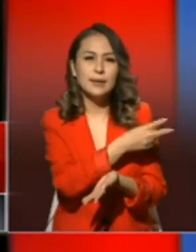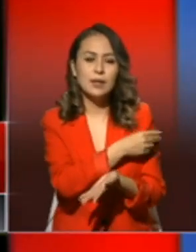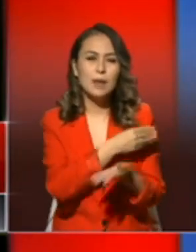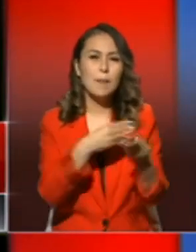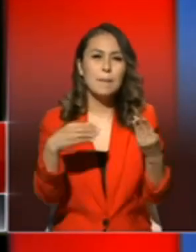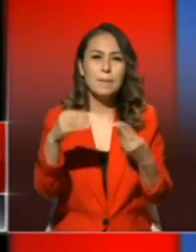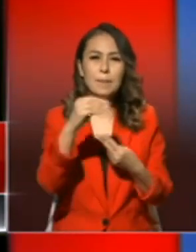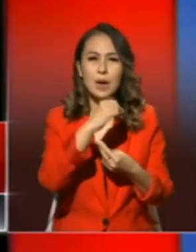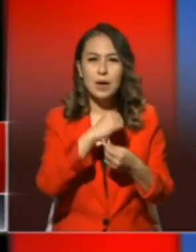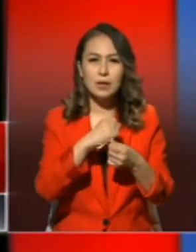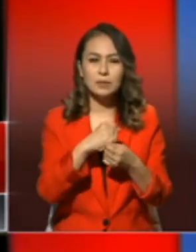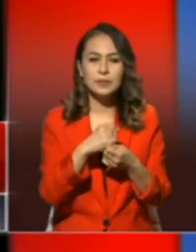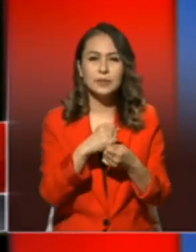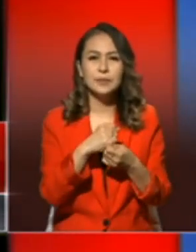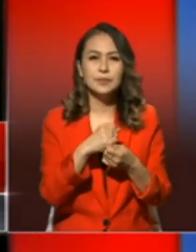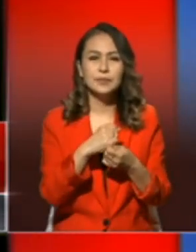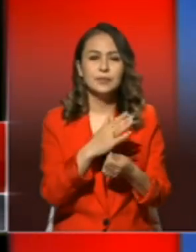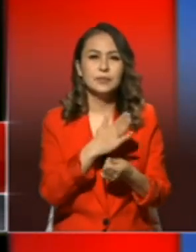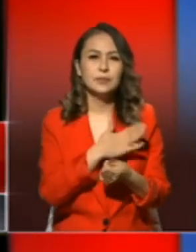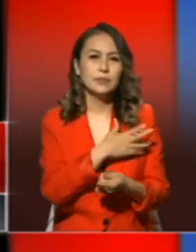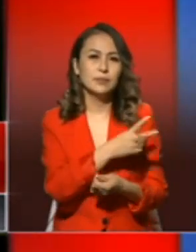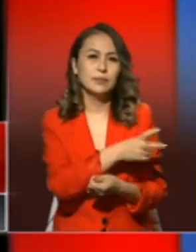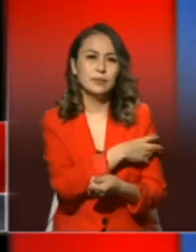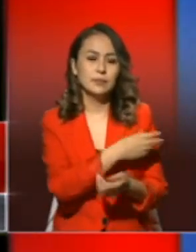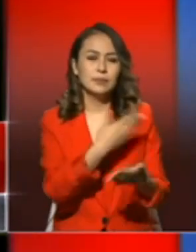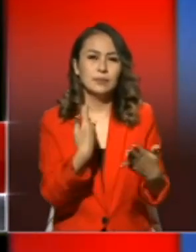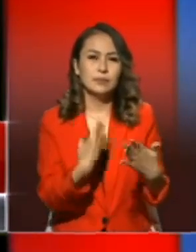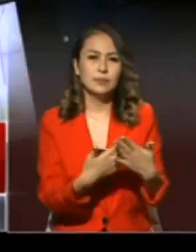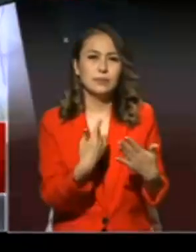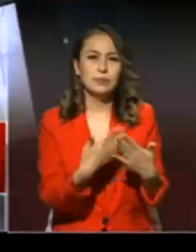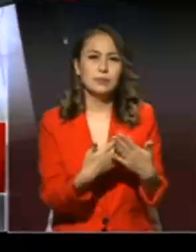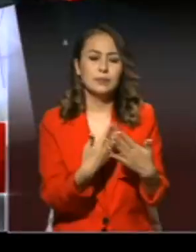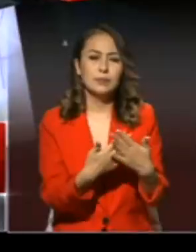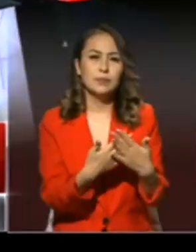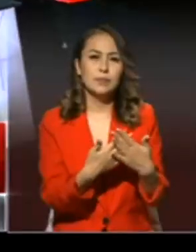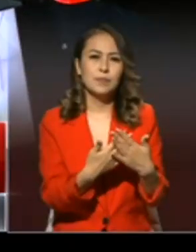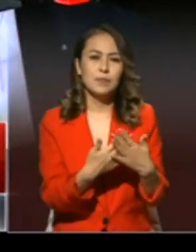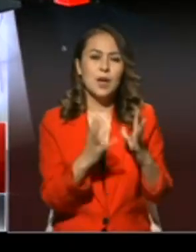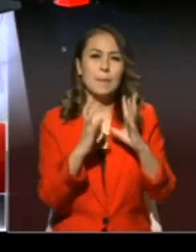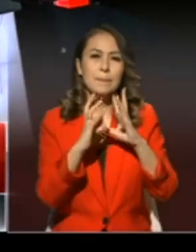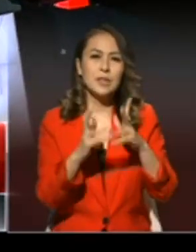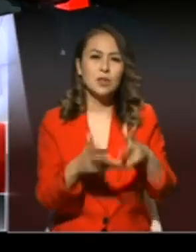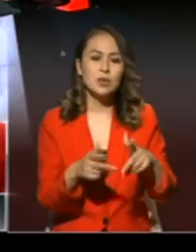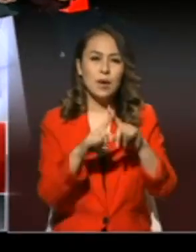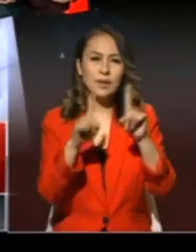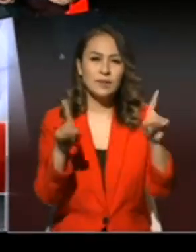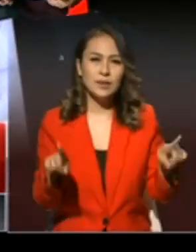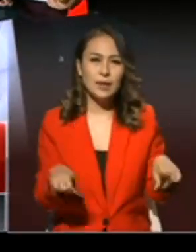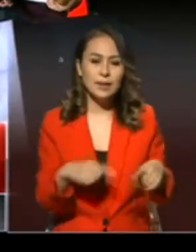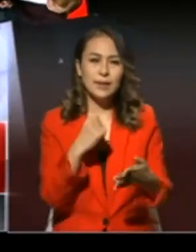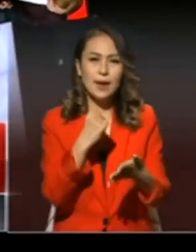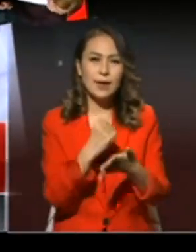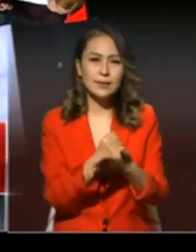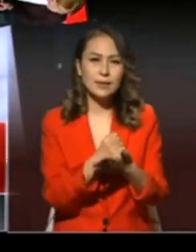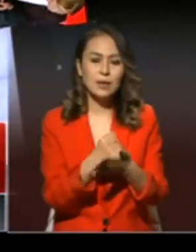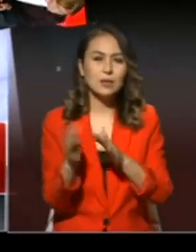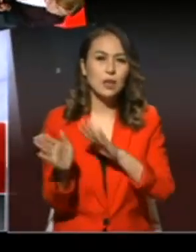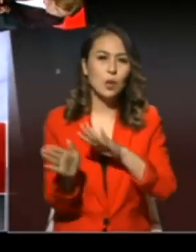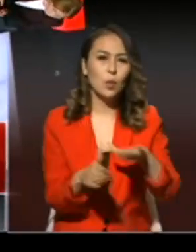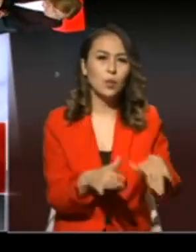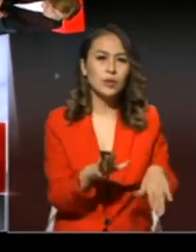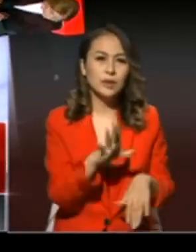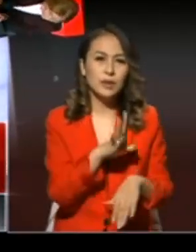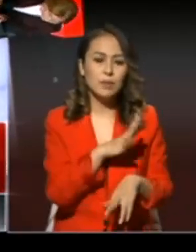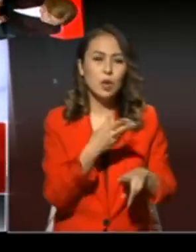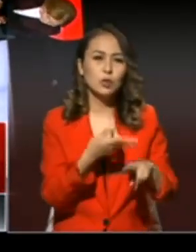барлығы, біздің дәрігерлер мысалы мынандай международная аттестация дейді ғой, сол аттестациядан өткен,